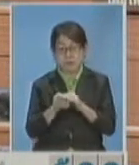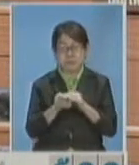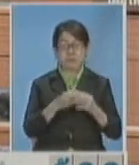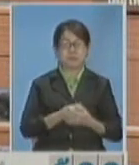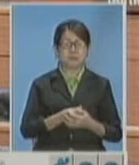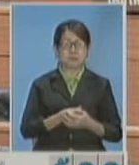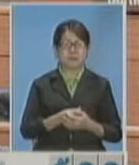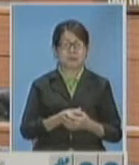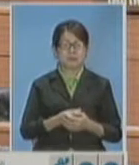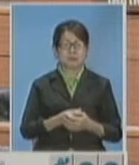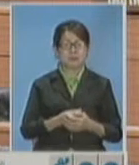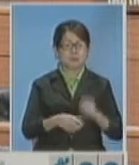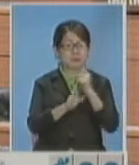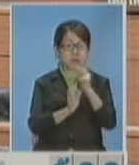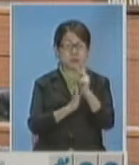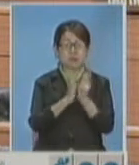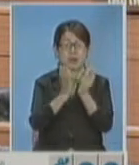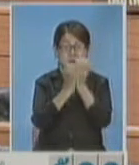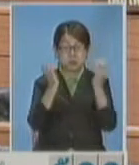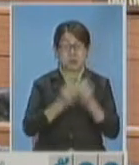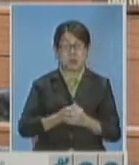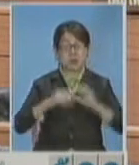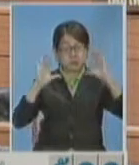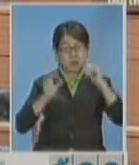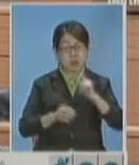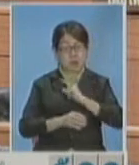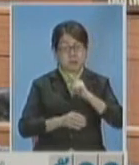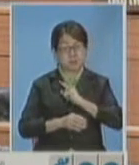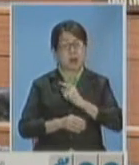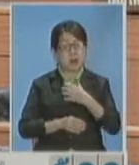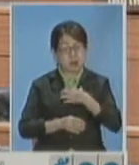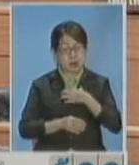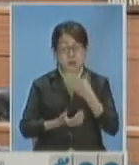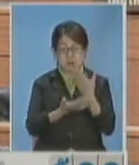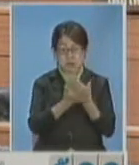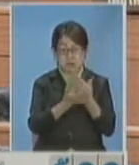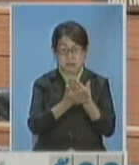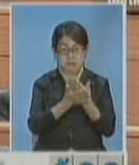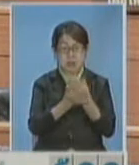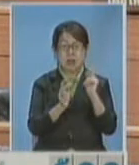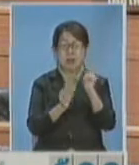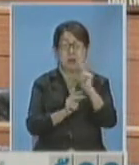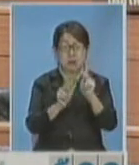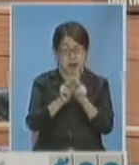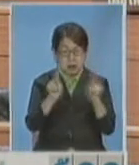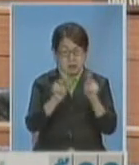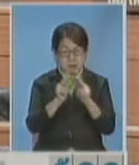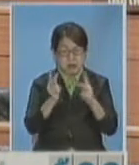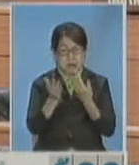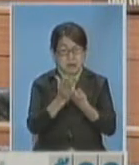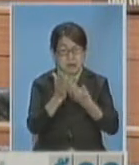ตรงนั้นเป็นไปตามบทบัญญัติรัฐธรรมนูญครับรัฐบาลมีหน้าที่จะขอใช้งบที่กรรมาธิการปรับลดเอา